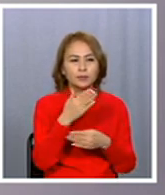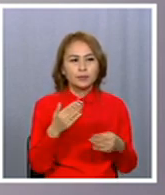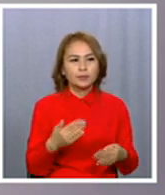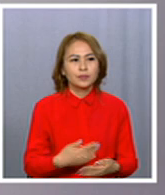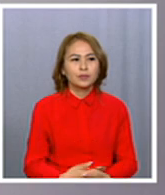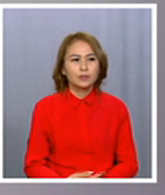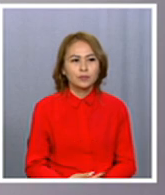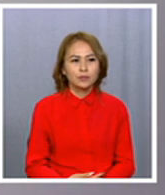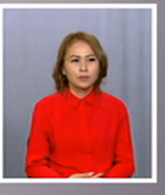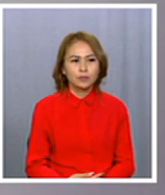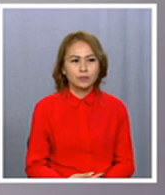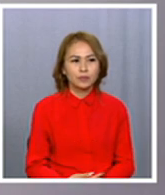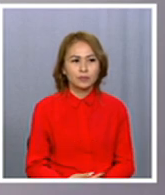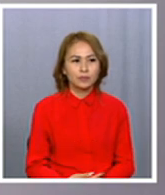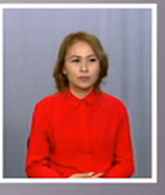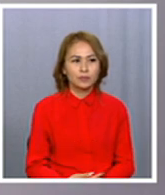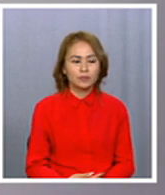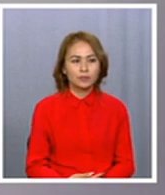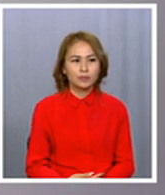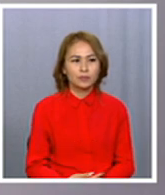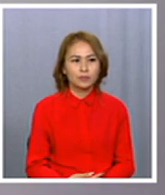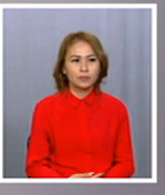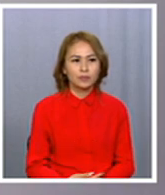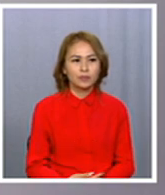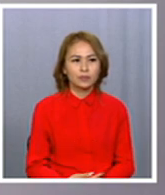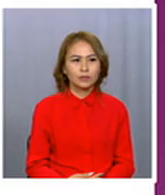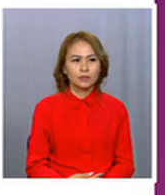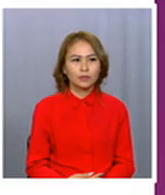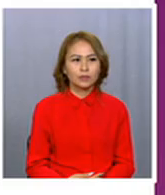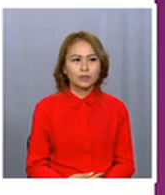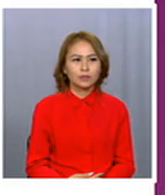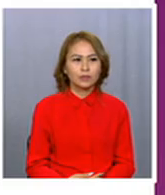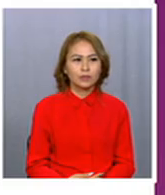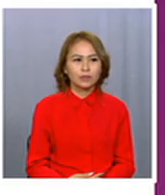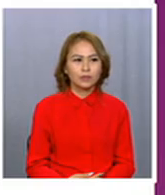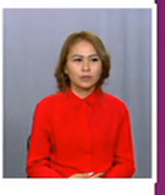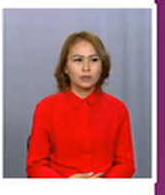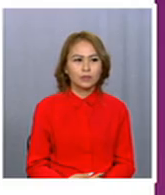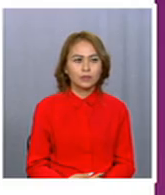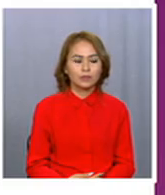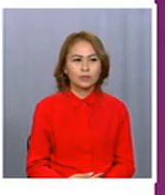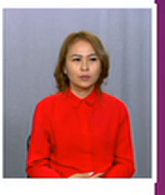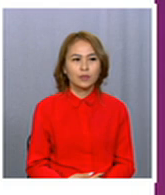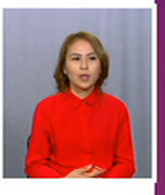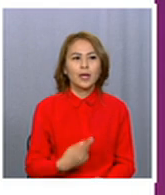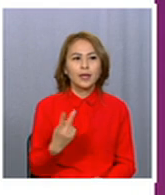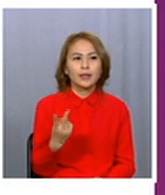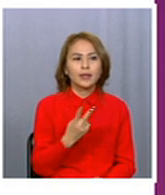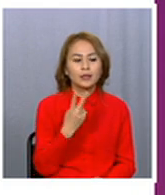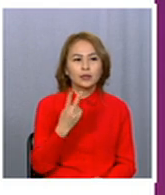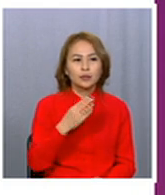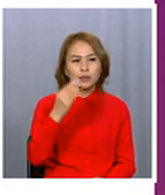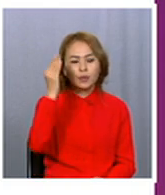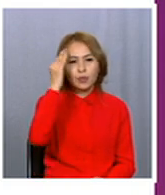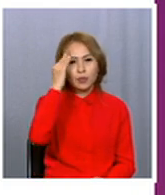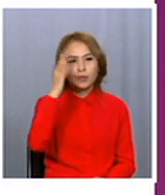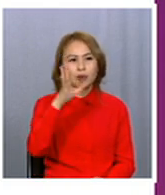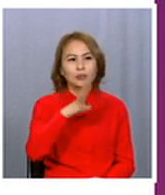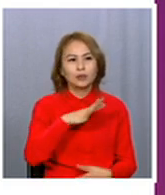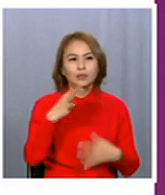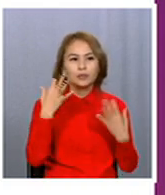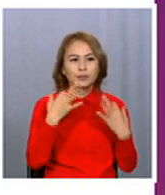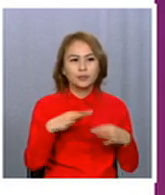тек тақырып аясында ой толғау қажет. Екіншіден, ойды еркін жеткізу